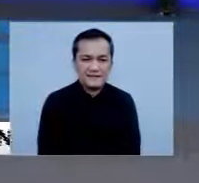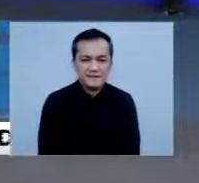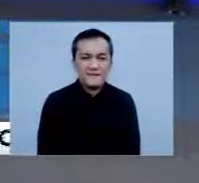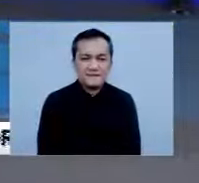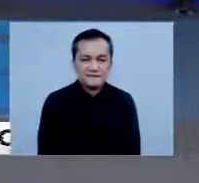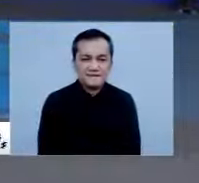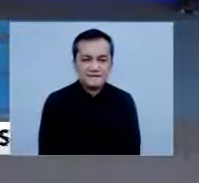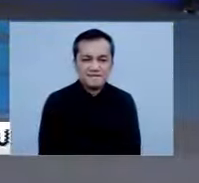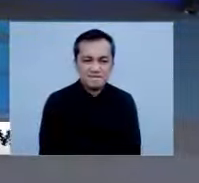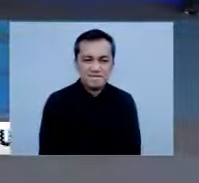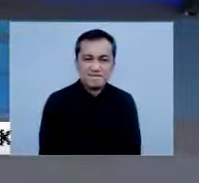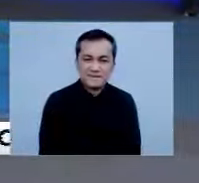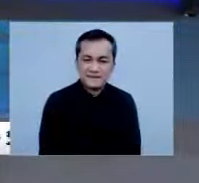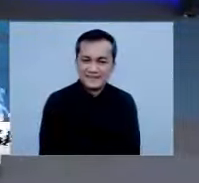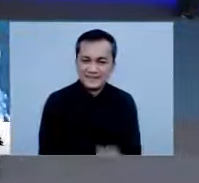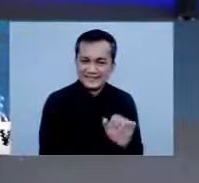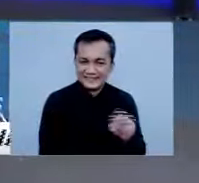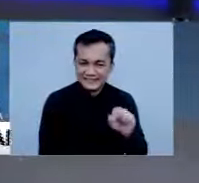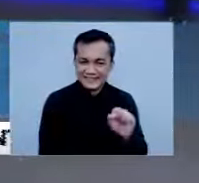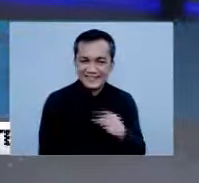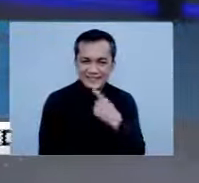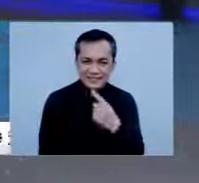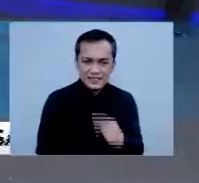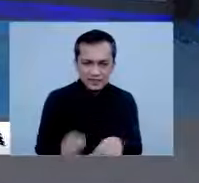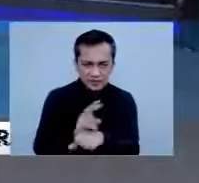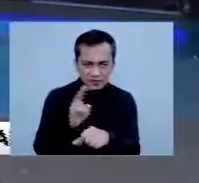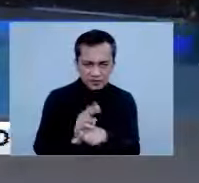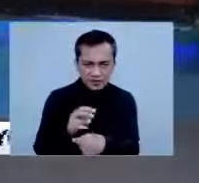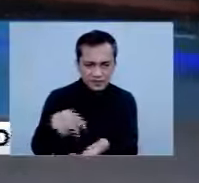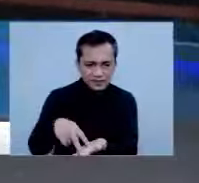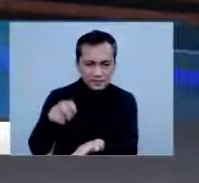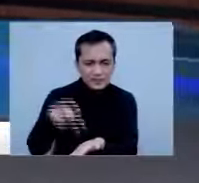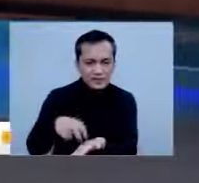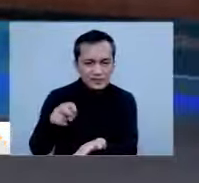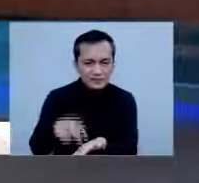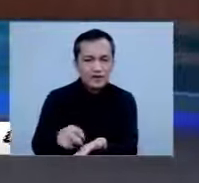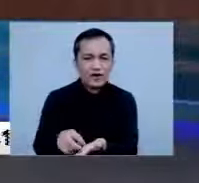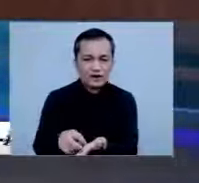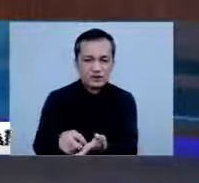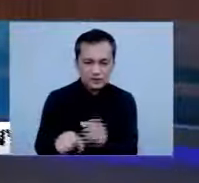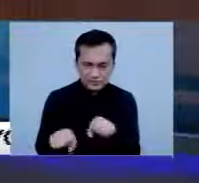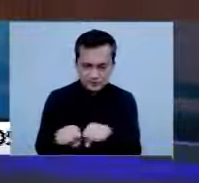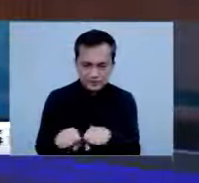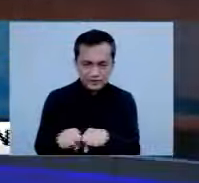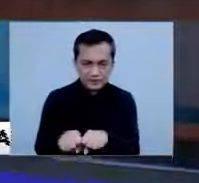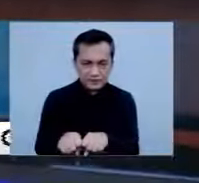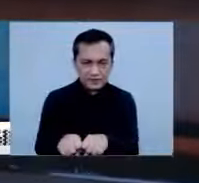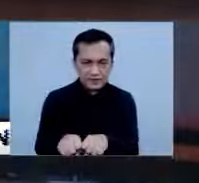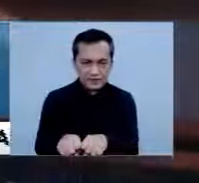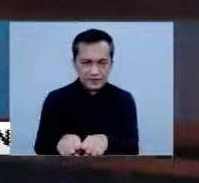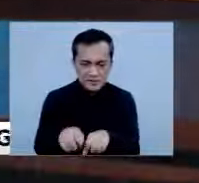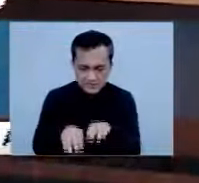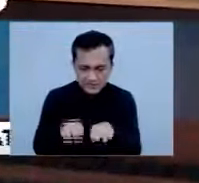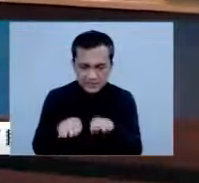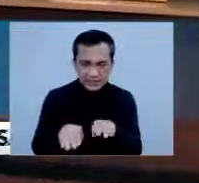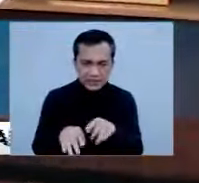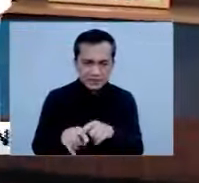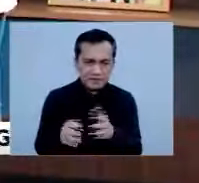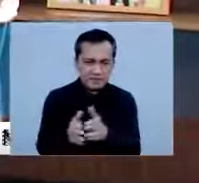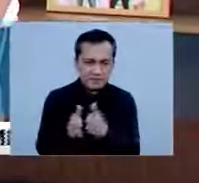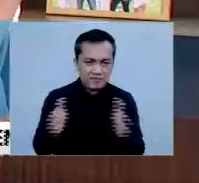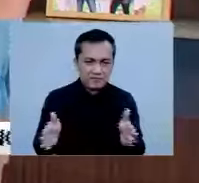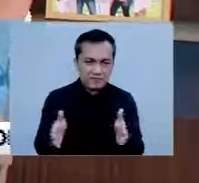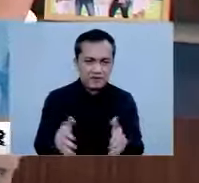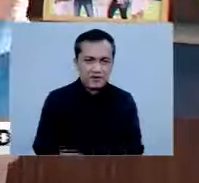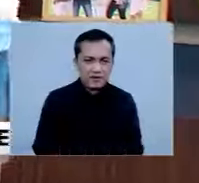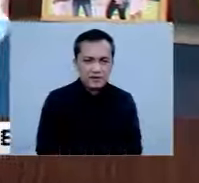Okay. Hindi, pero at sa bawat galaw, di ba, gamit ang mga tumatalong-talong na boots na ito, maliliit na steps, pero big. Hingal